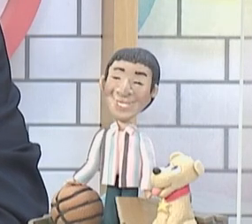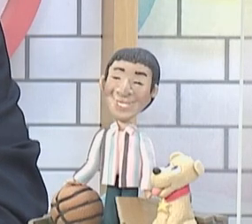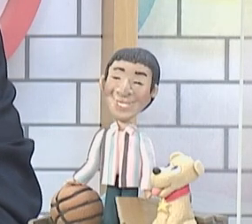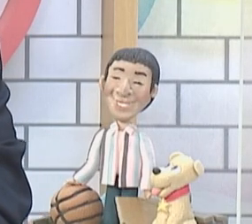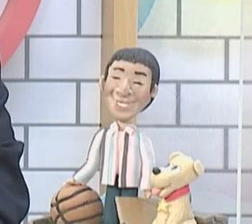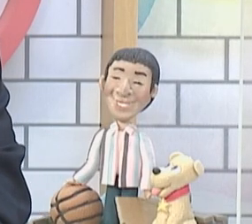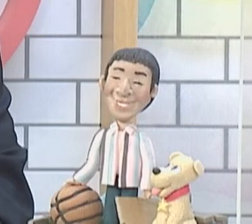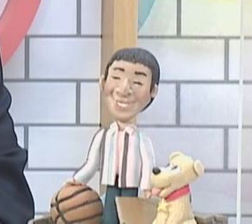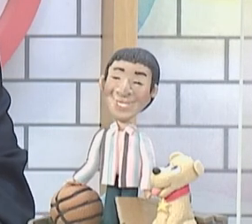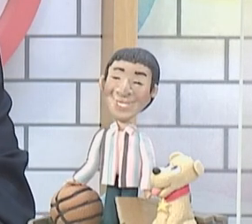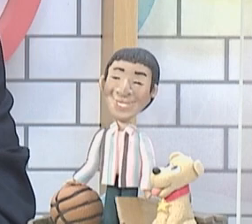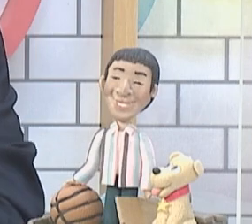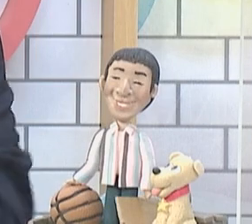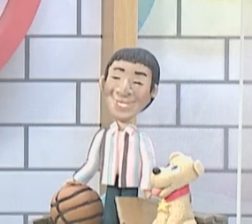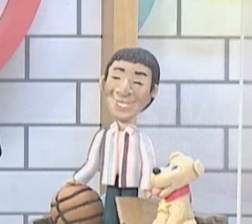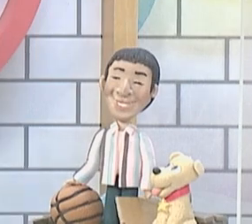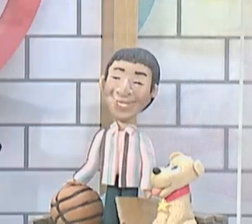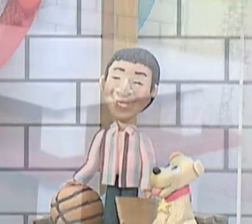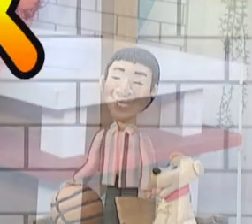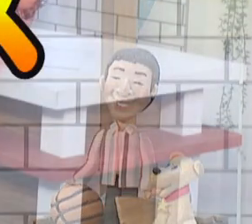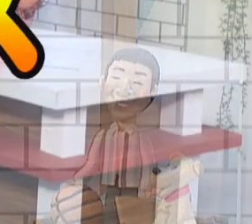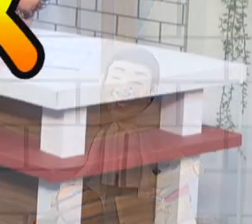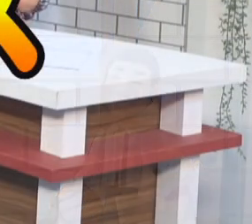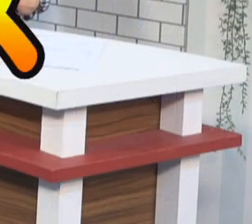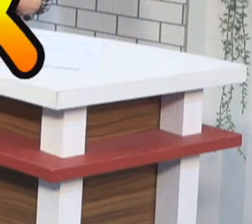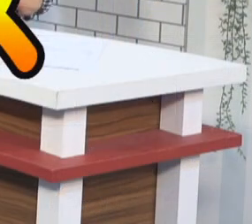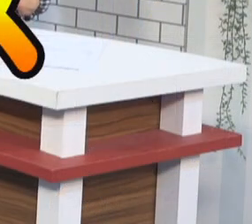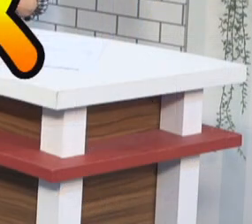続いては発掘お元気クイズ。